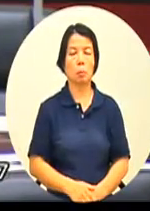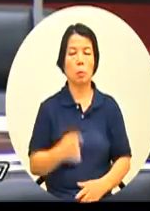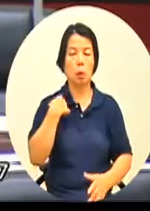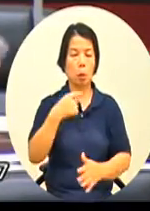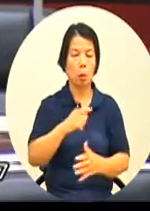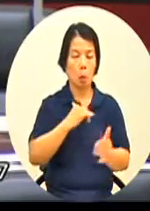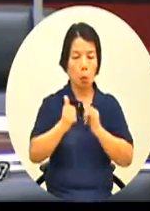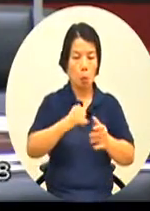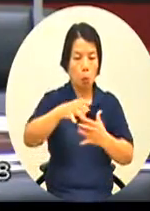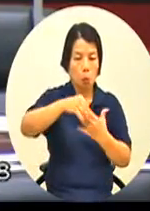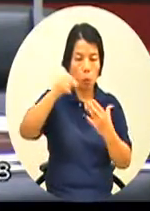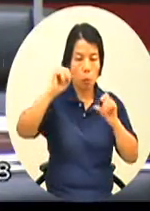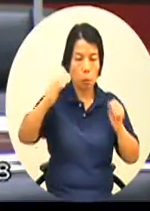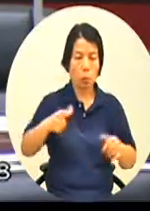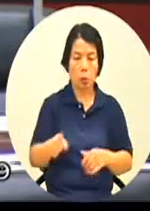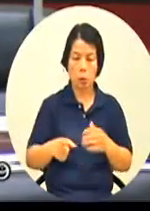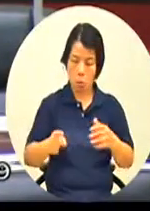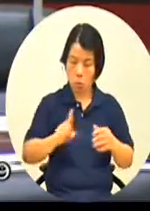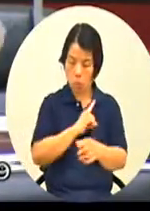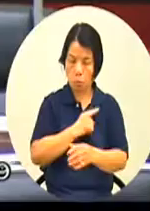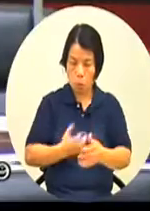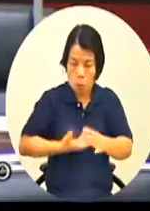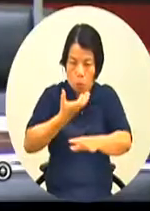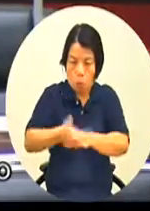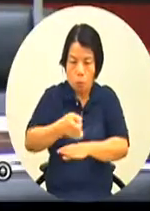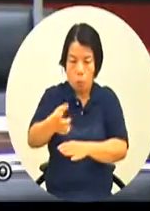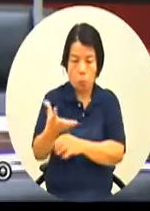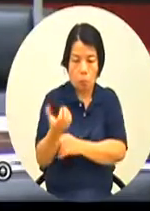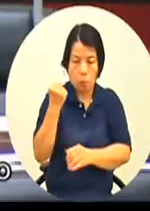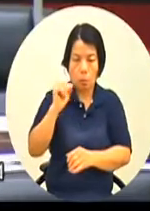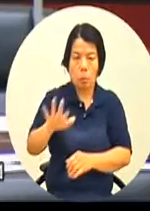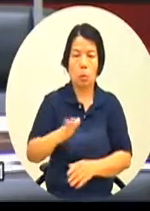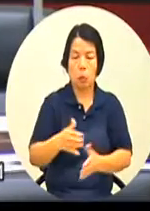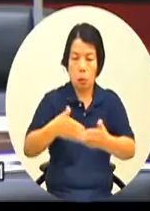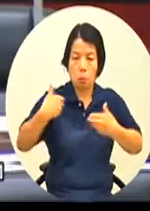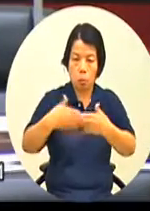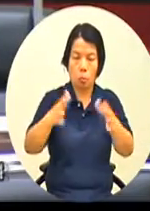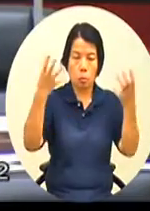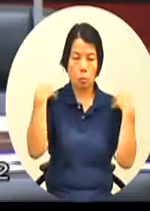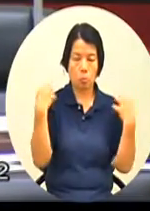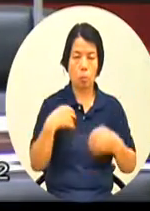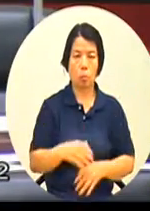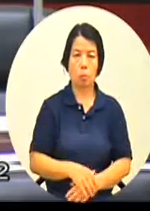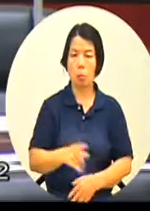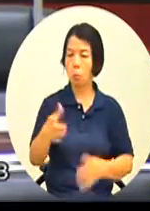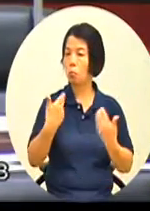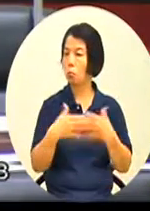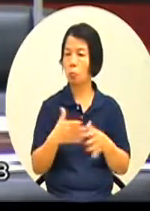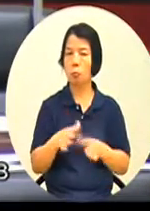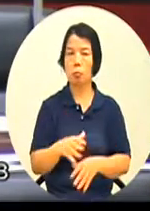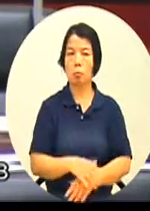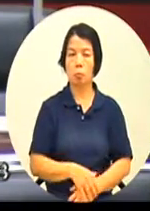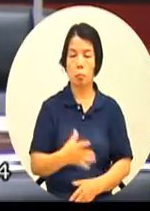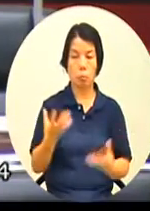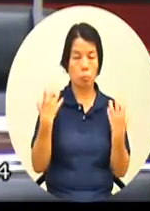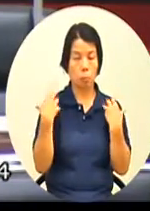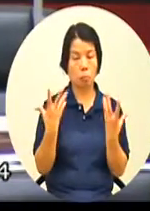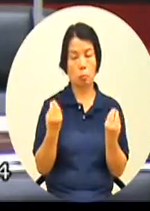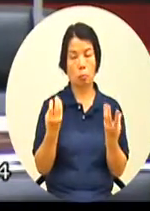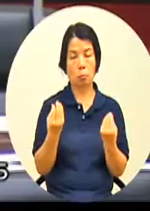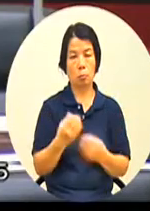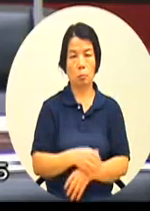的、啊，他只是热心去参与，结果他有这个权利，啊、他要不要负责？他不用负责的，他有责任吗？他没有责任，